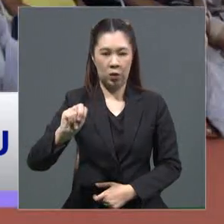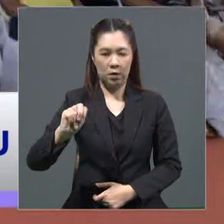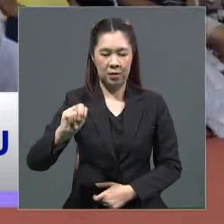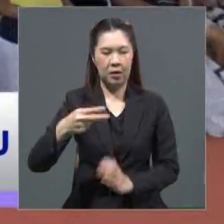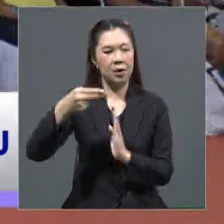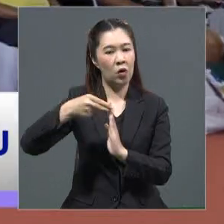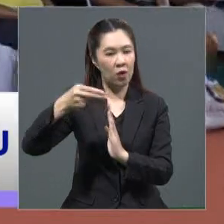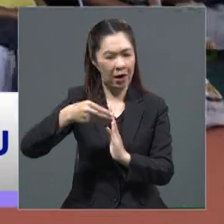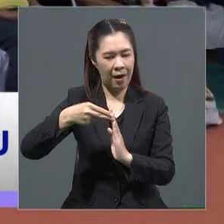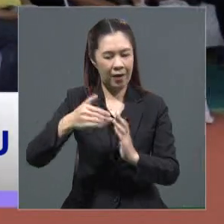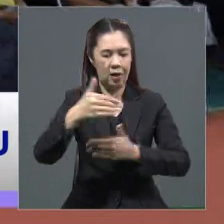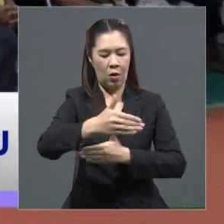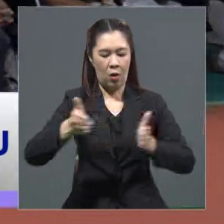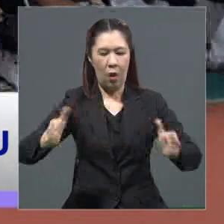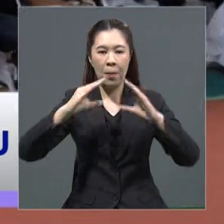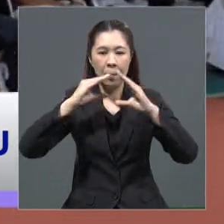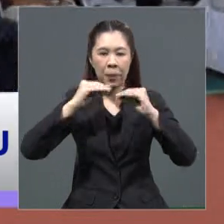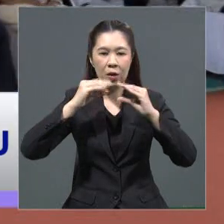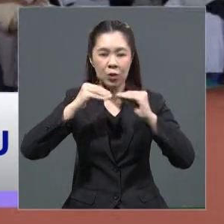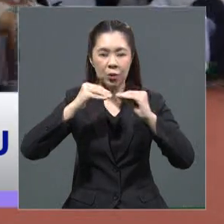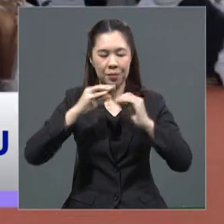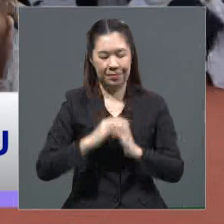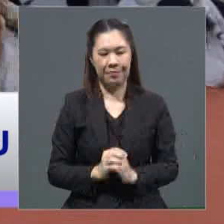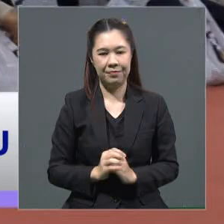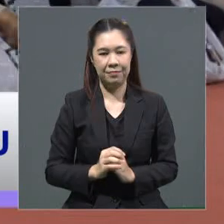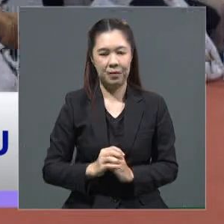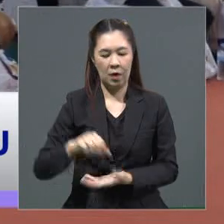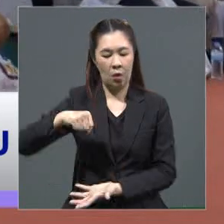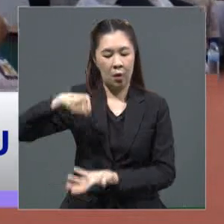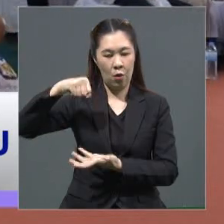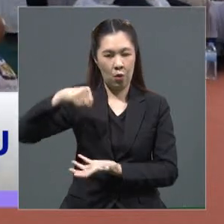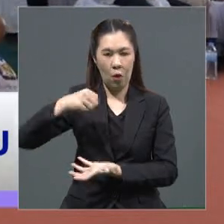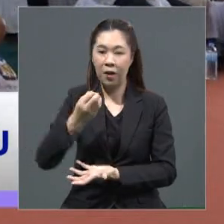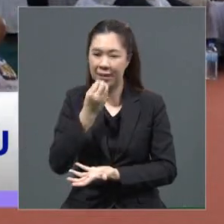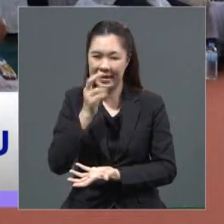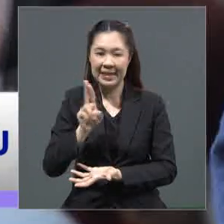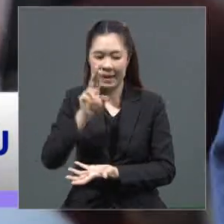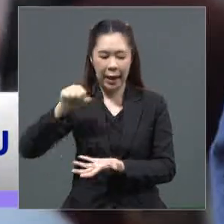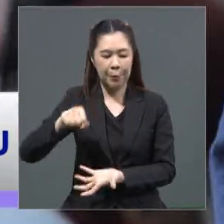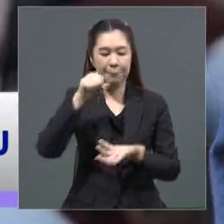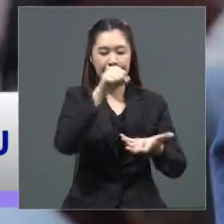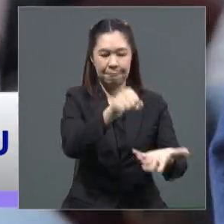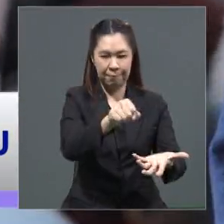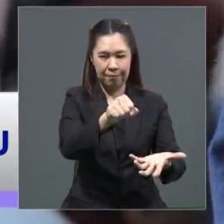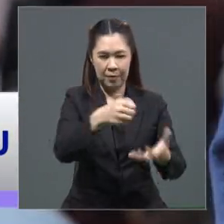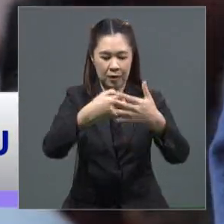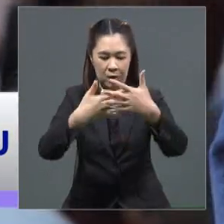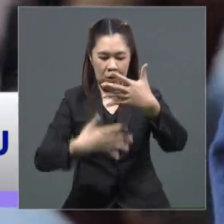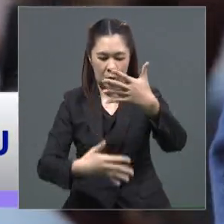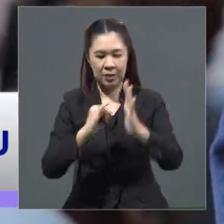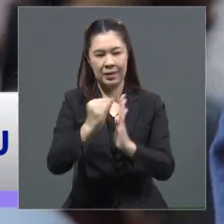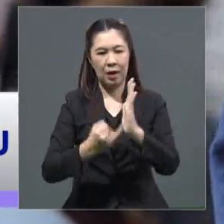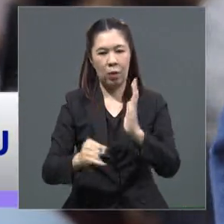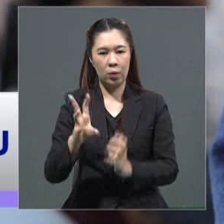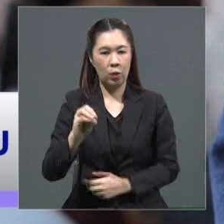หอประชุมที่ว่าการอำเภอโพนพิสัยได้มอบถุงยังชีพ 800กว่าชุดให้กับผู้ประสบภัย 67จังหวัด